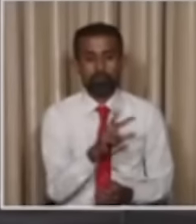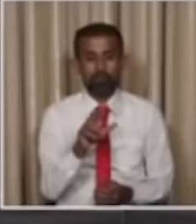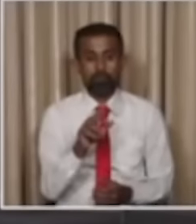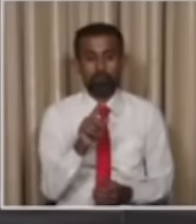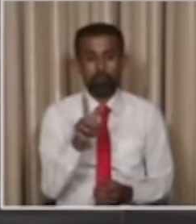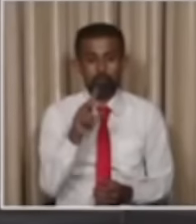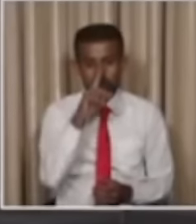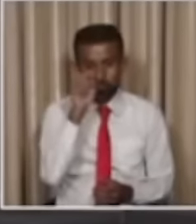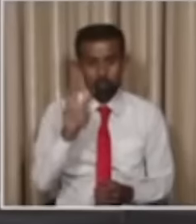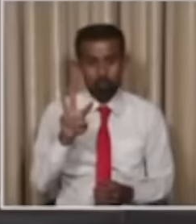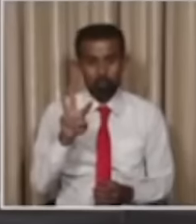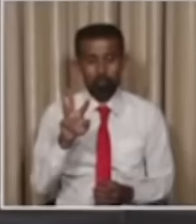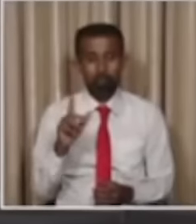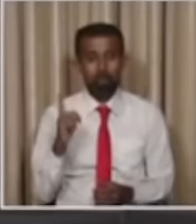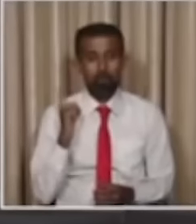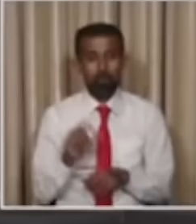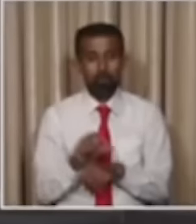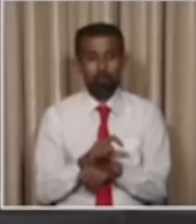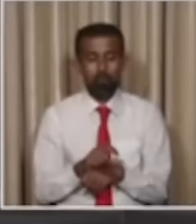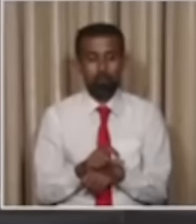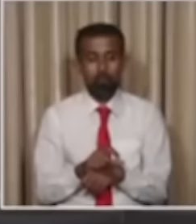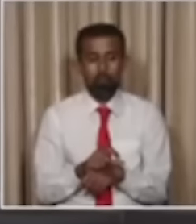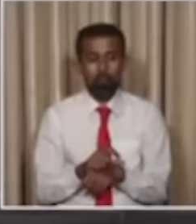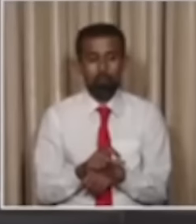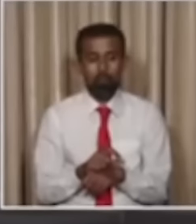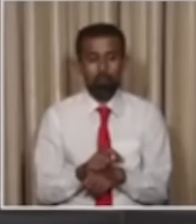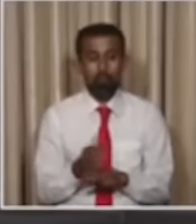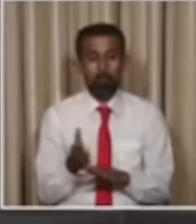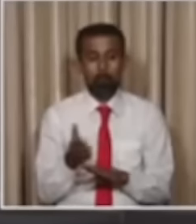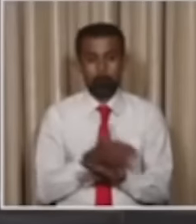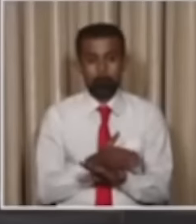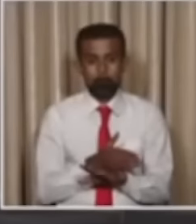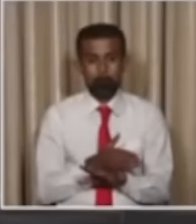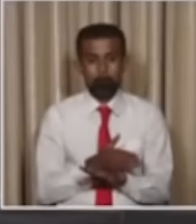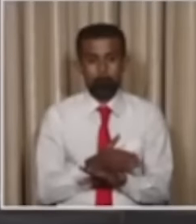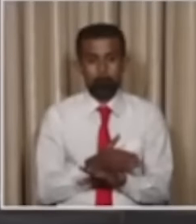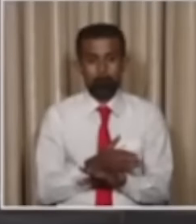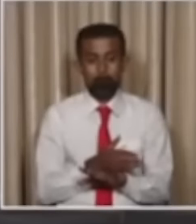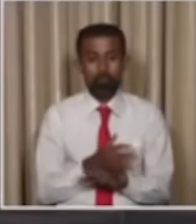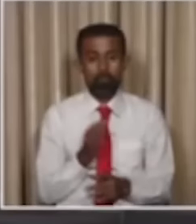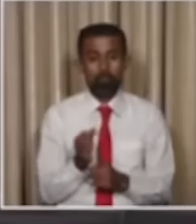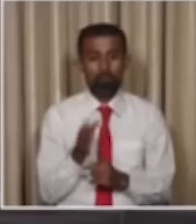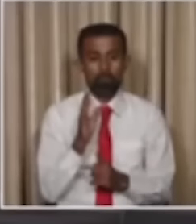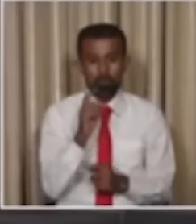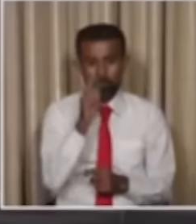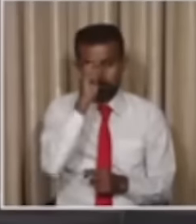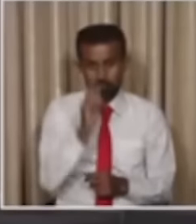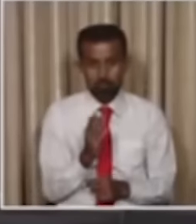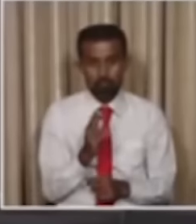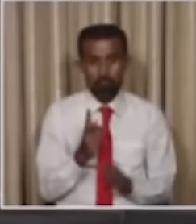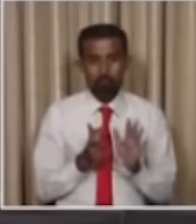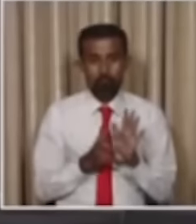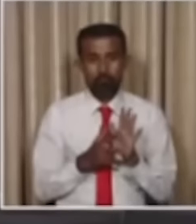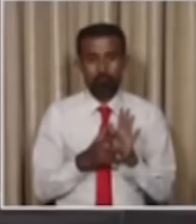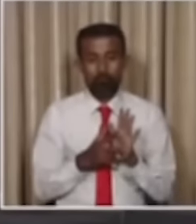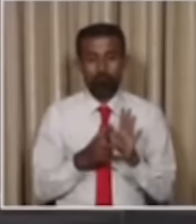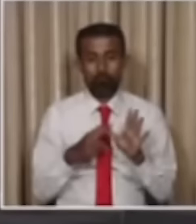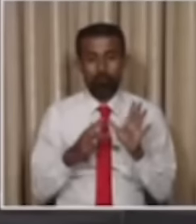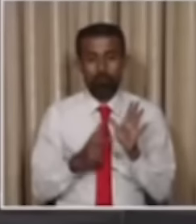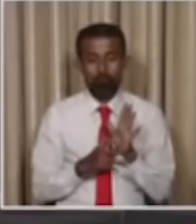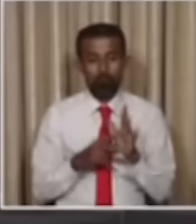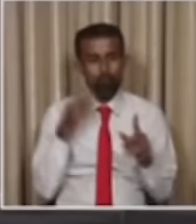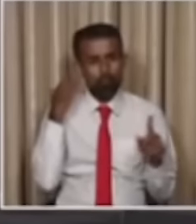2018-12 තුන්වන දින ආරක්ෂක කවුන්සලයේදී පූර්වගාමි අතිගරු ජනාධිපතිතුමා විසින් වවුනැතිව්